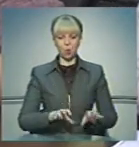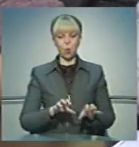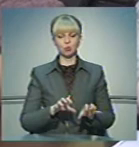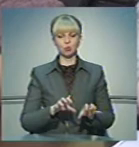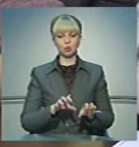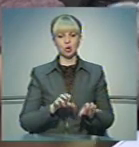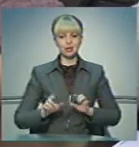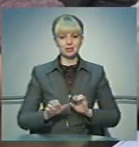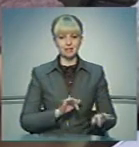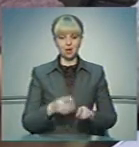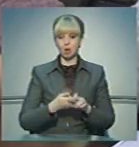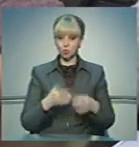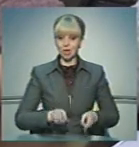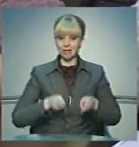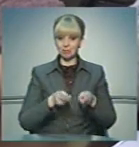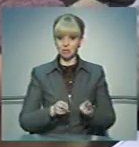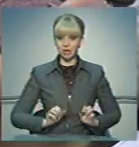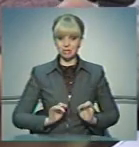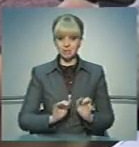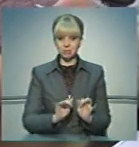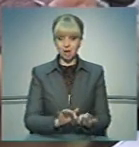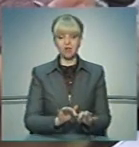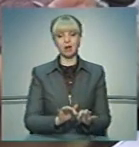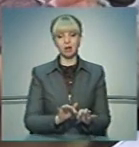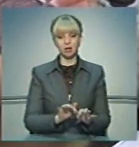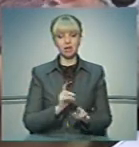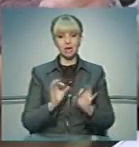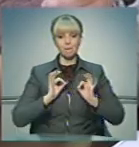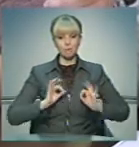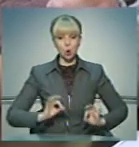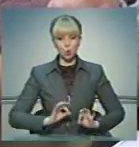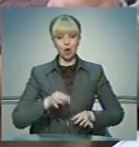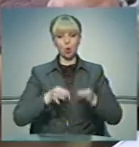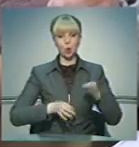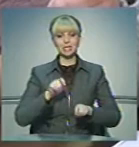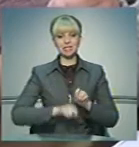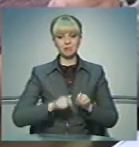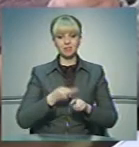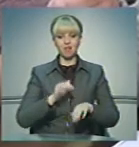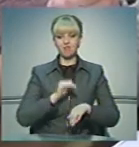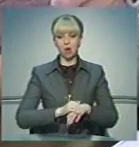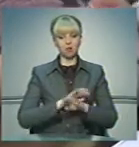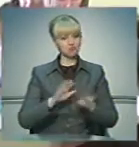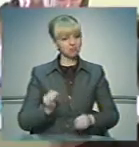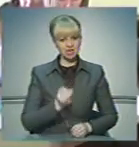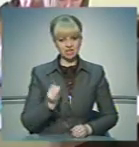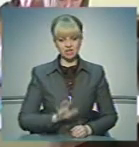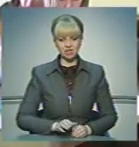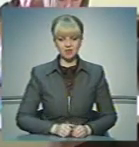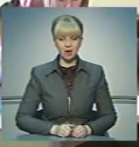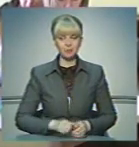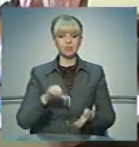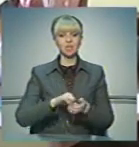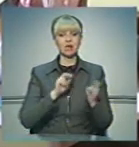грунты, а это уже криминальная справа. И тем не менее ни прокуратура, ни экологическая инспекция данным фактом не заинтересовалась.